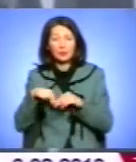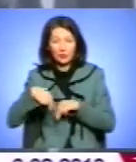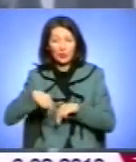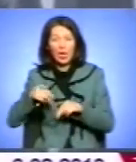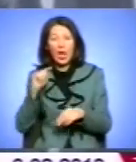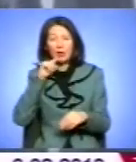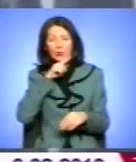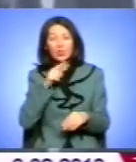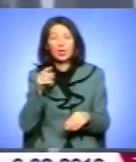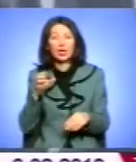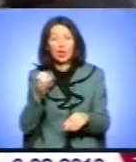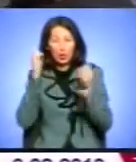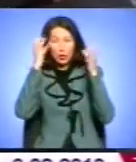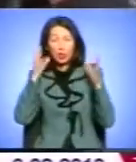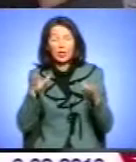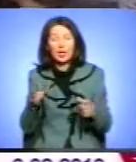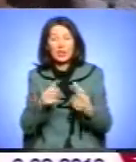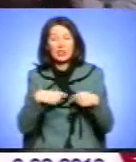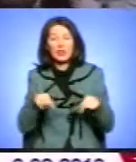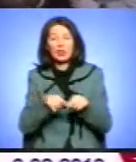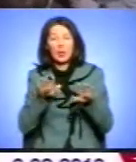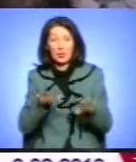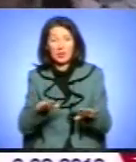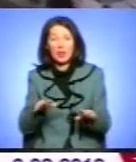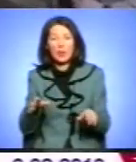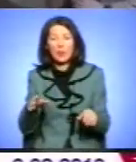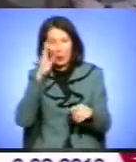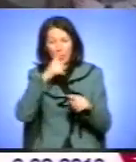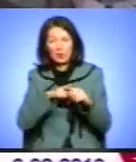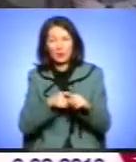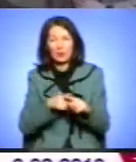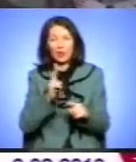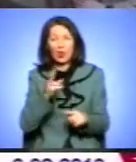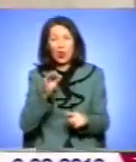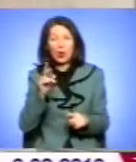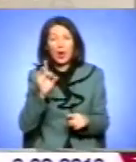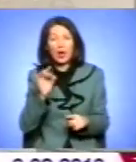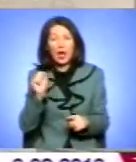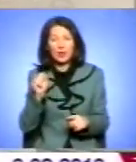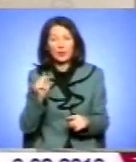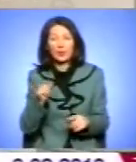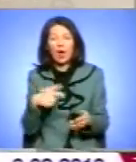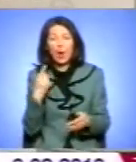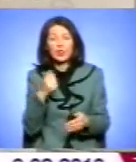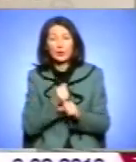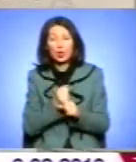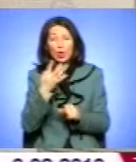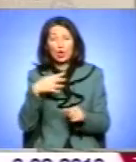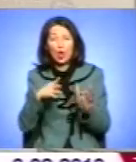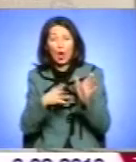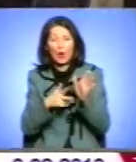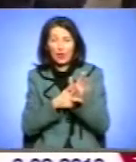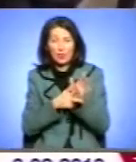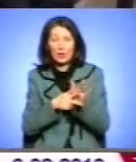соціокультурній сферах з містами-побратимами – Хожевом, Радомом, Новим Томушем та іншими. В області працює 48 підприємств